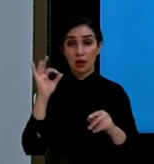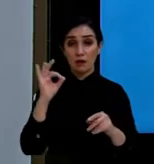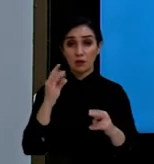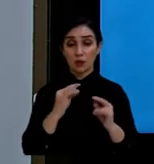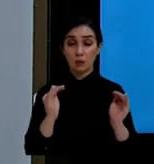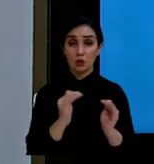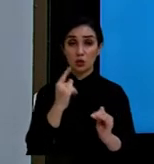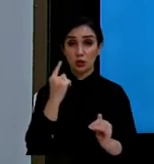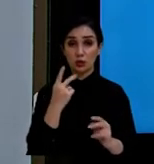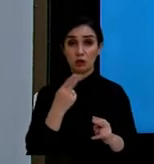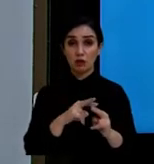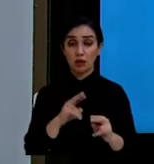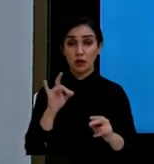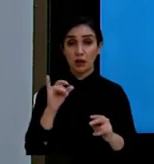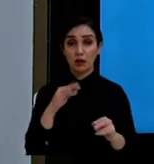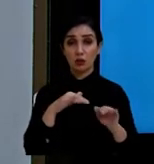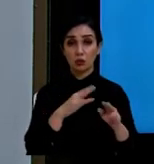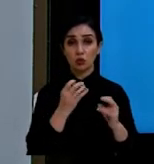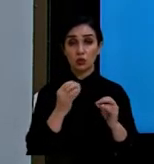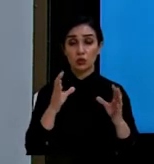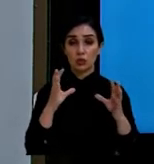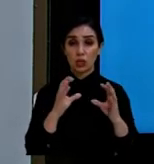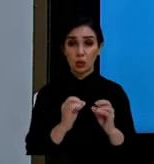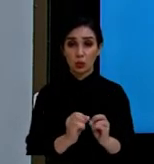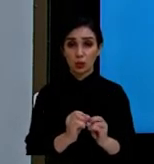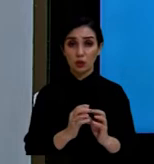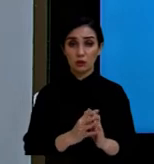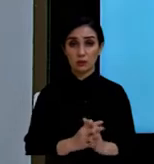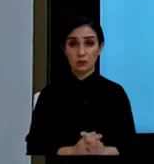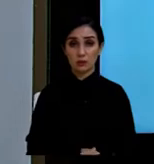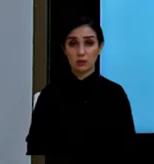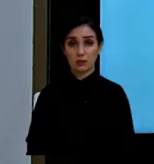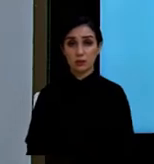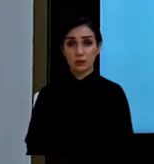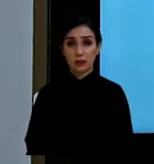меньше единицы, то ядерная реакция затухает.